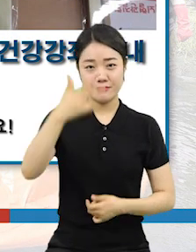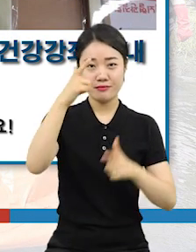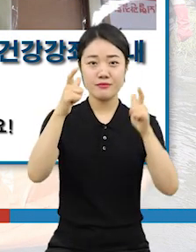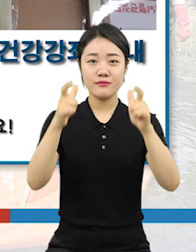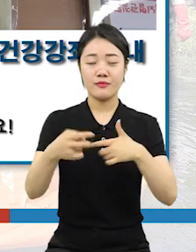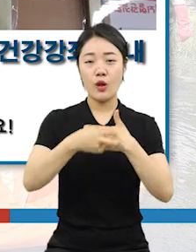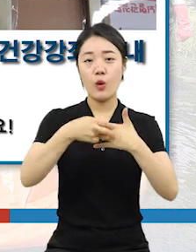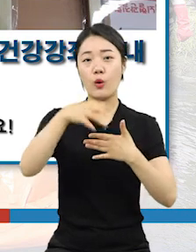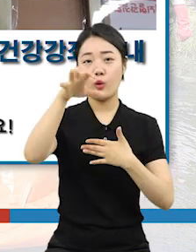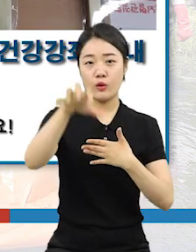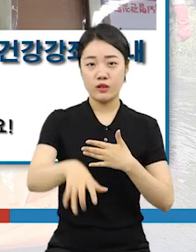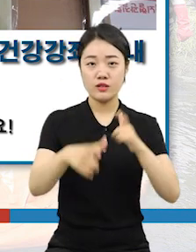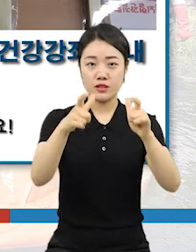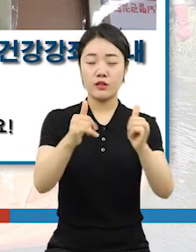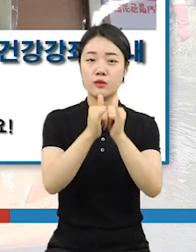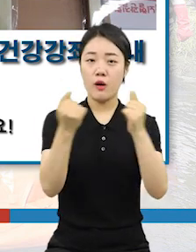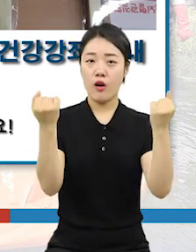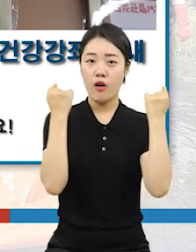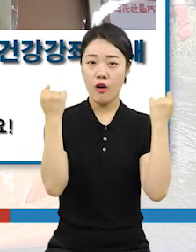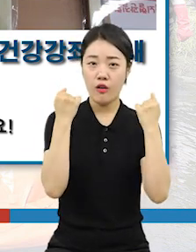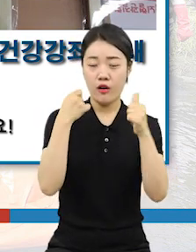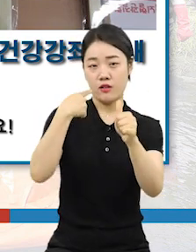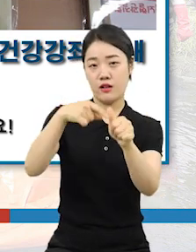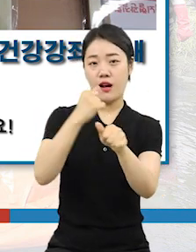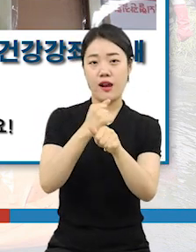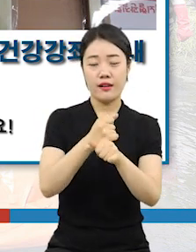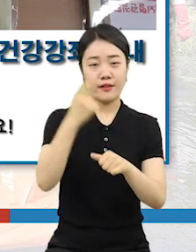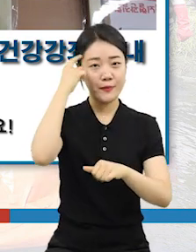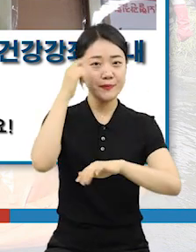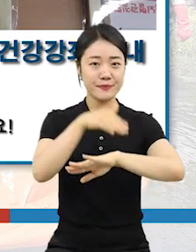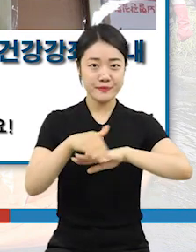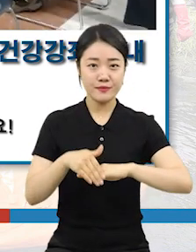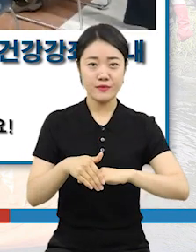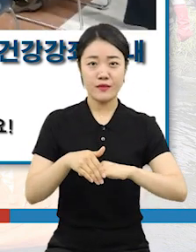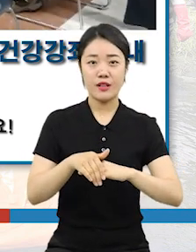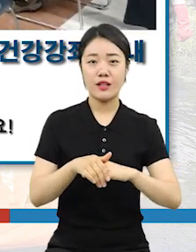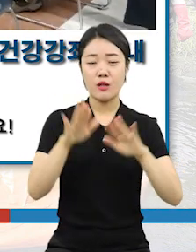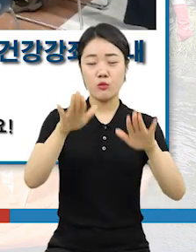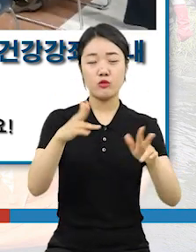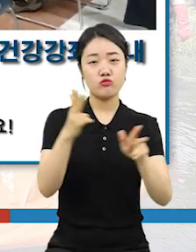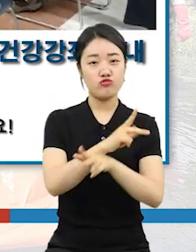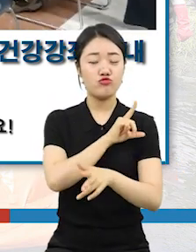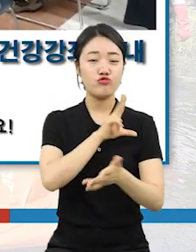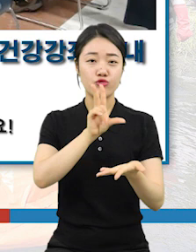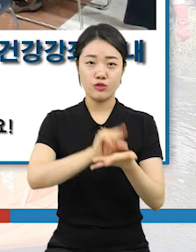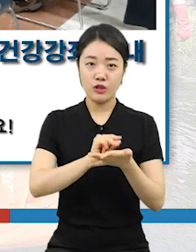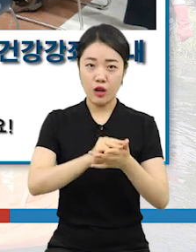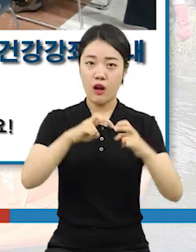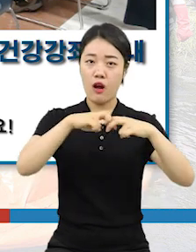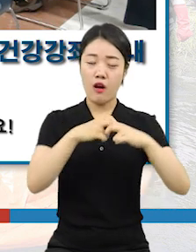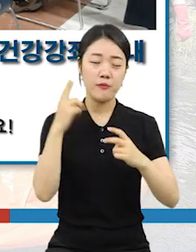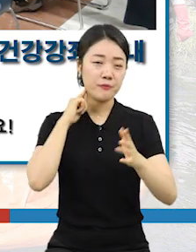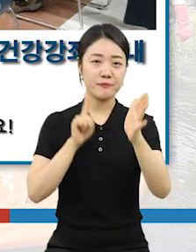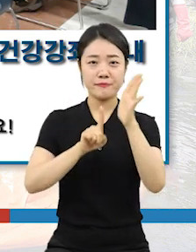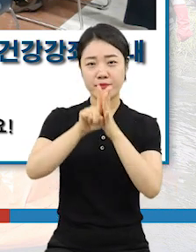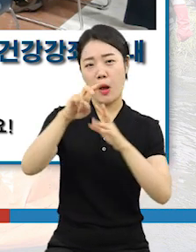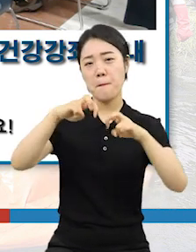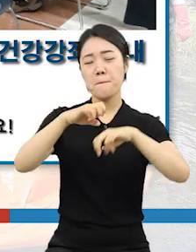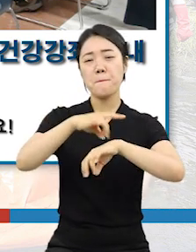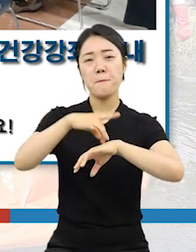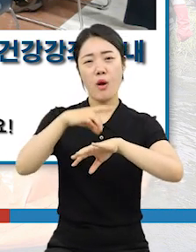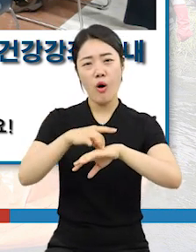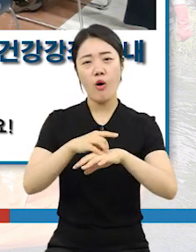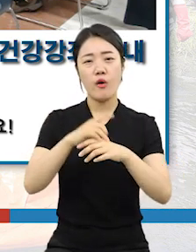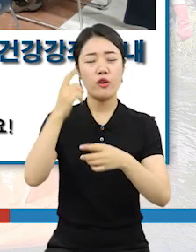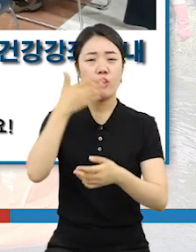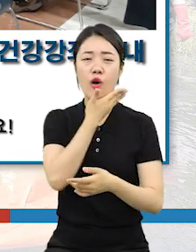부평구 보건소에서 지역 주민 건강 강좌를 실시합니다. 6월의 주제는 고혈압, 관절염, 골다공증에 관한 영양